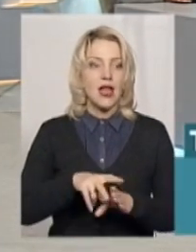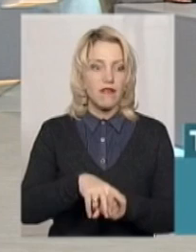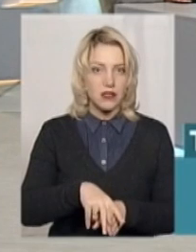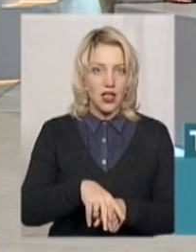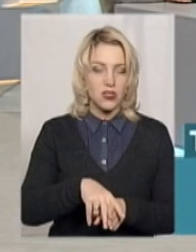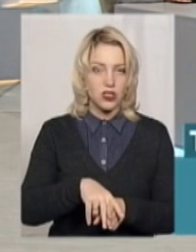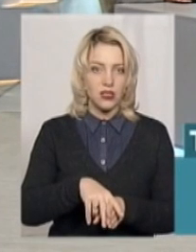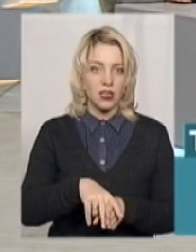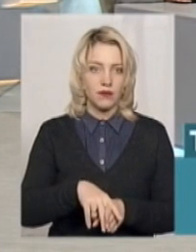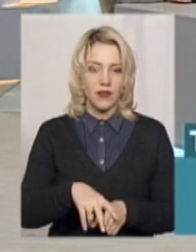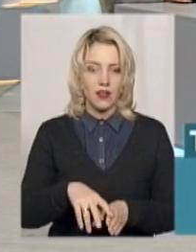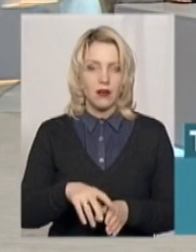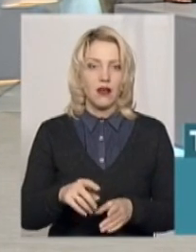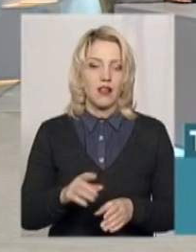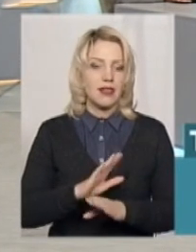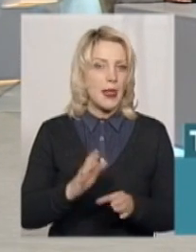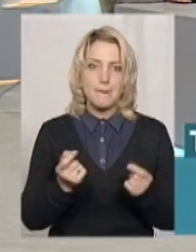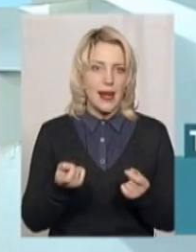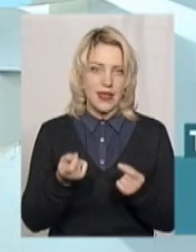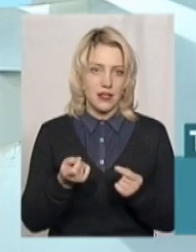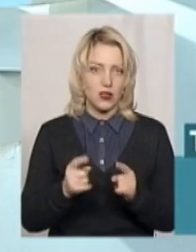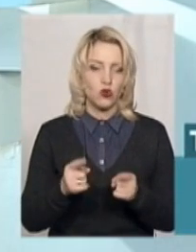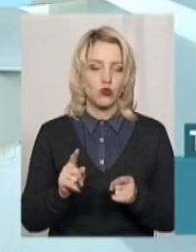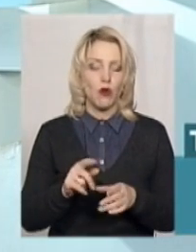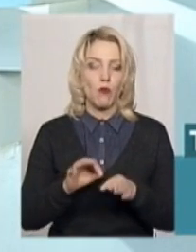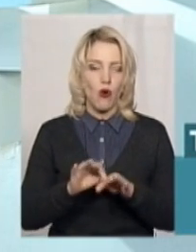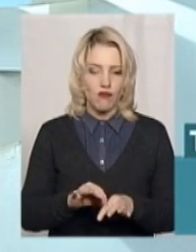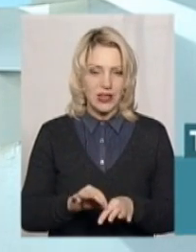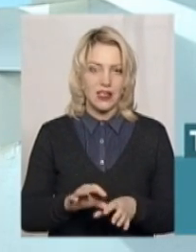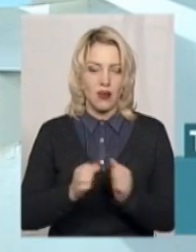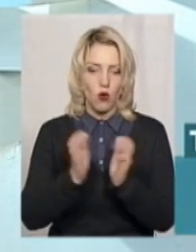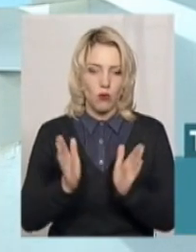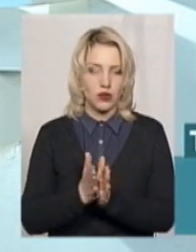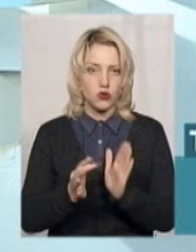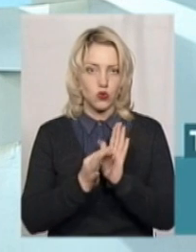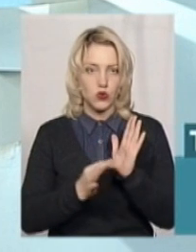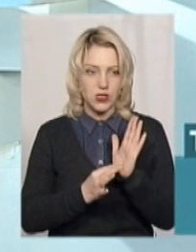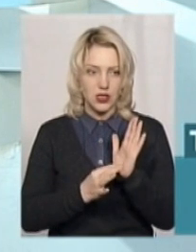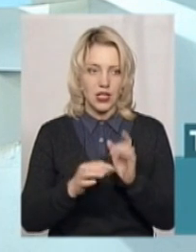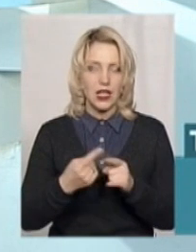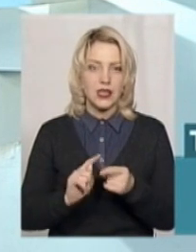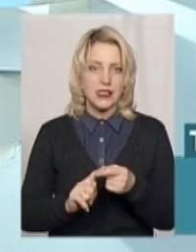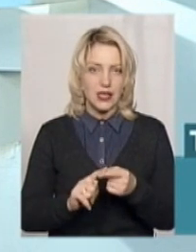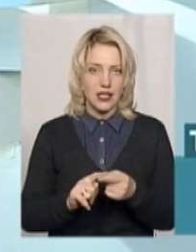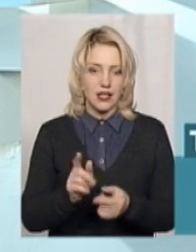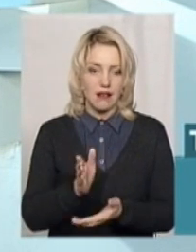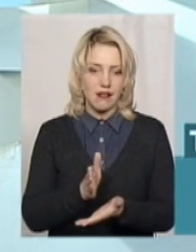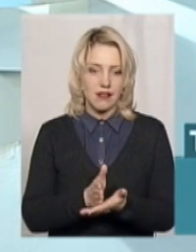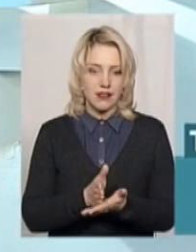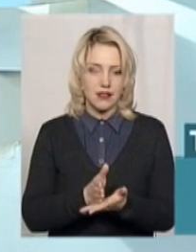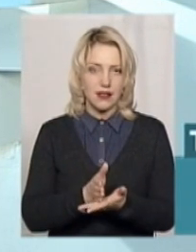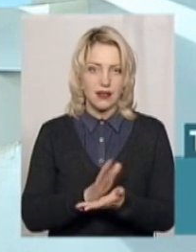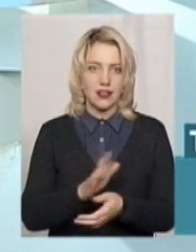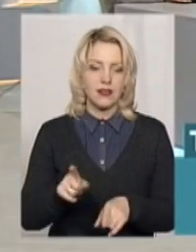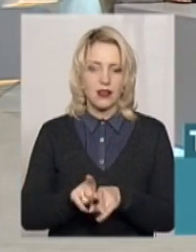Навантаження немаленьке, скажу так, тому що проведення комплексної оцінки – це є